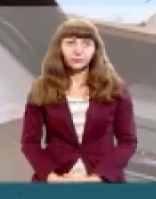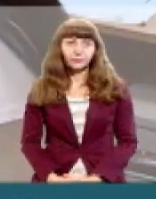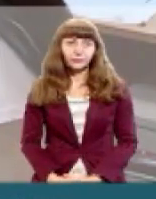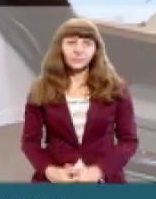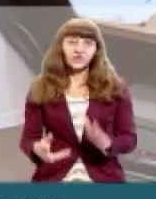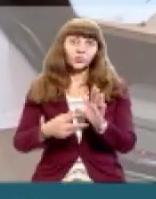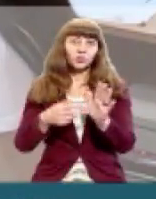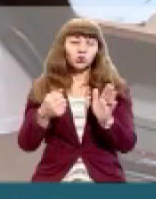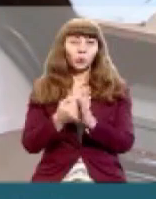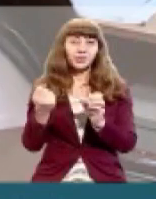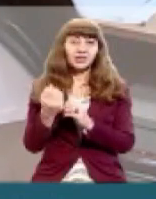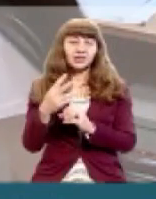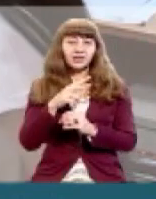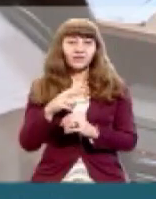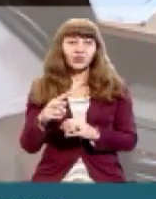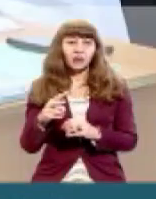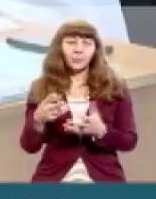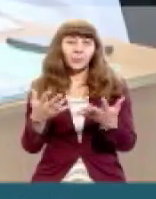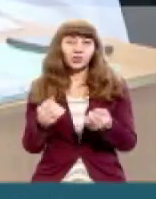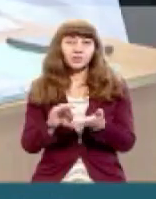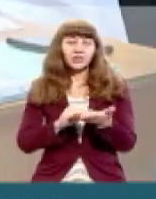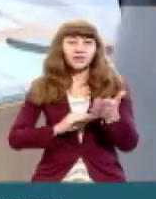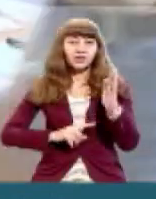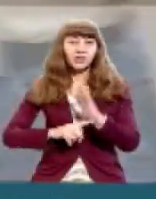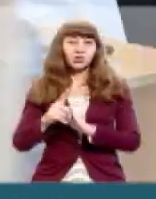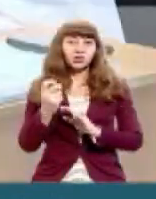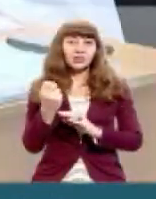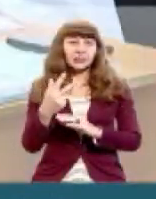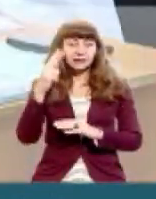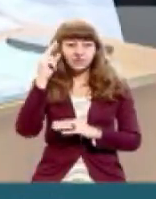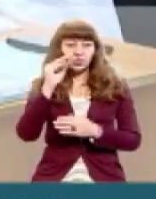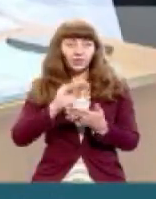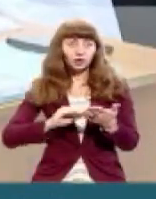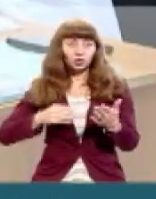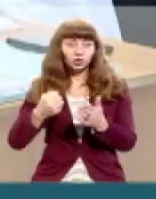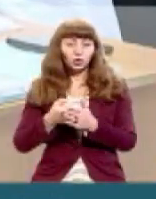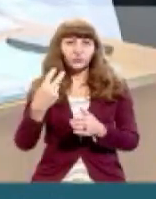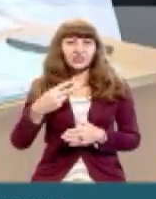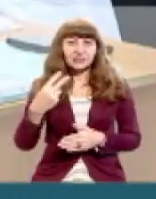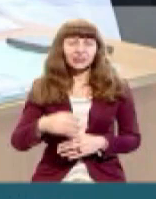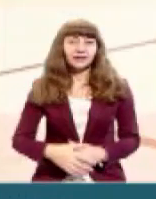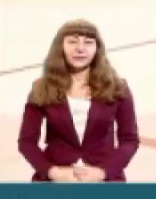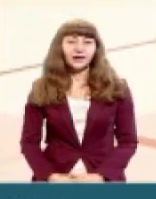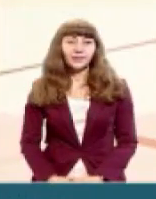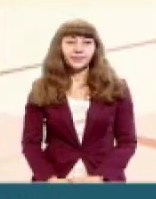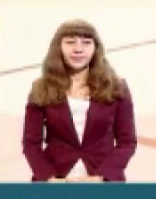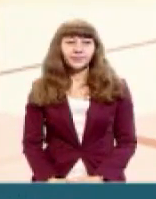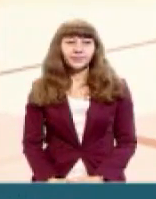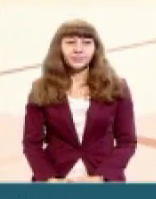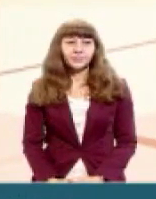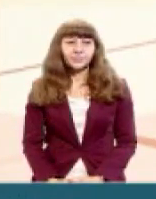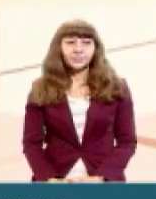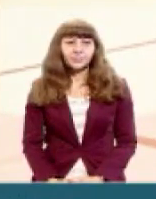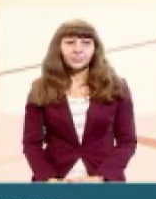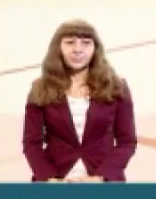жалғасады. Қабылдау бөлімі күшейтілген режимде жұмыс істеп, демалыс күндері де құжаттарды қабылдауда. Бірінші күні 485, екінші күні